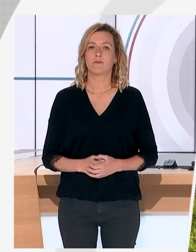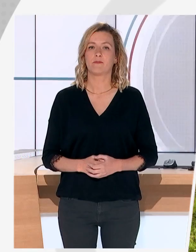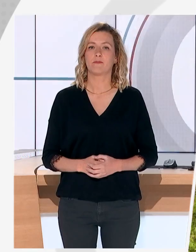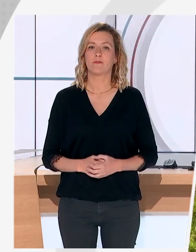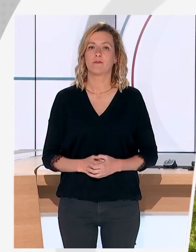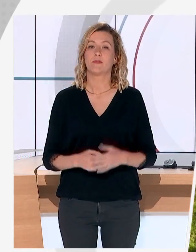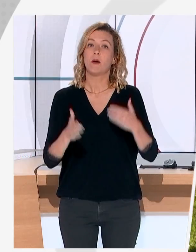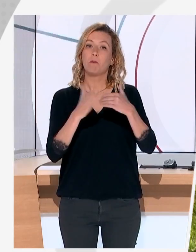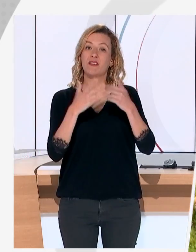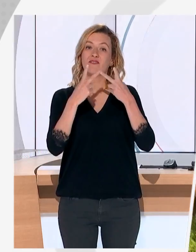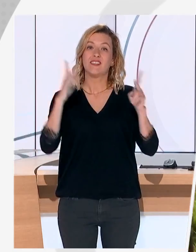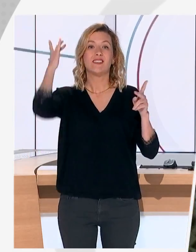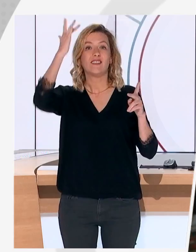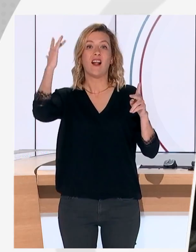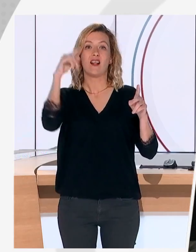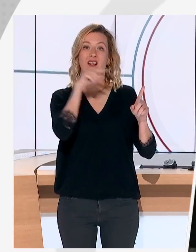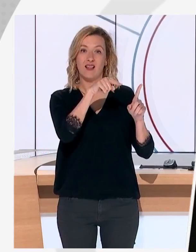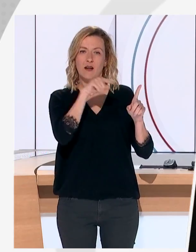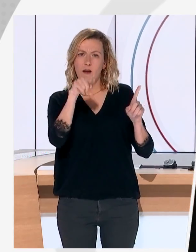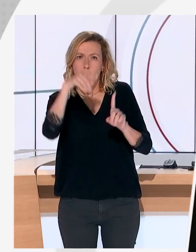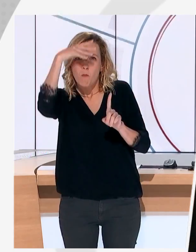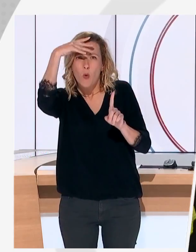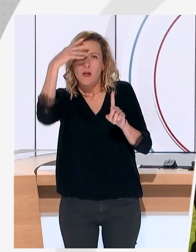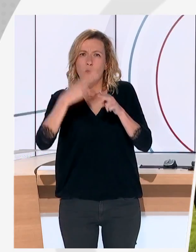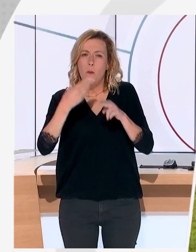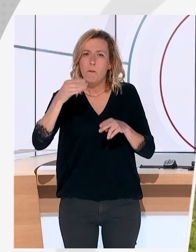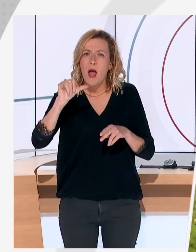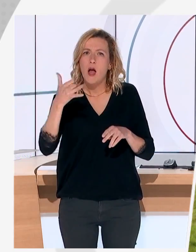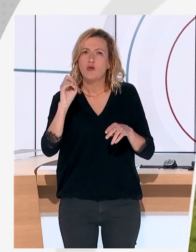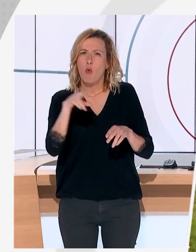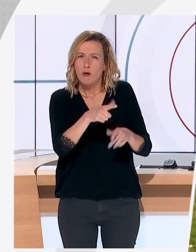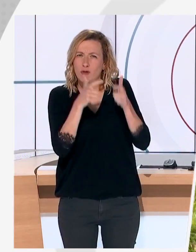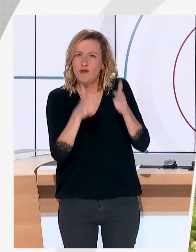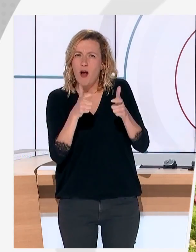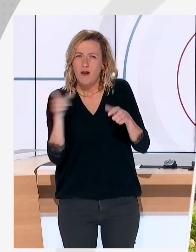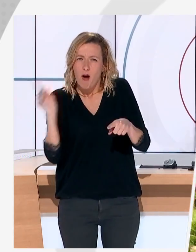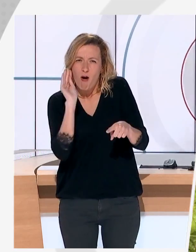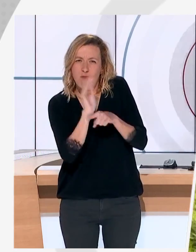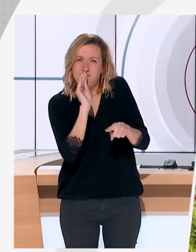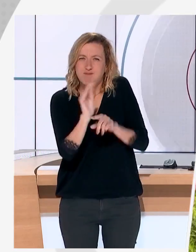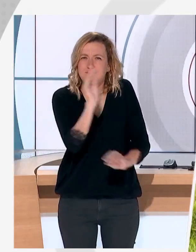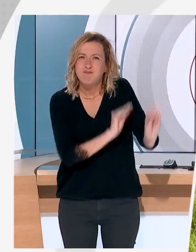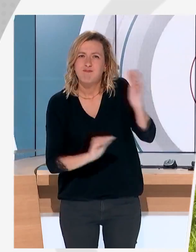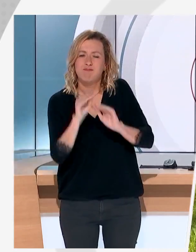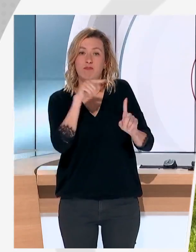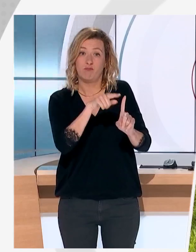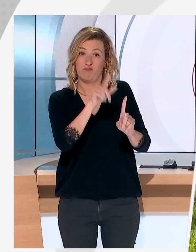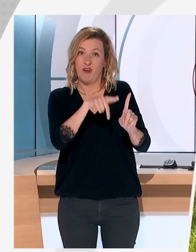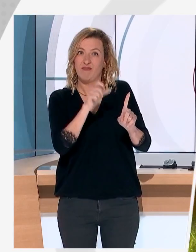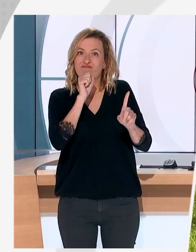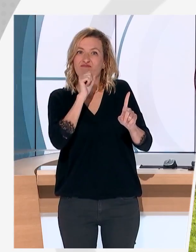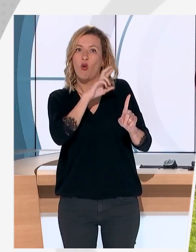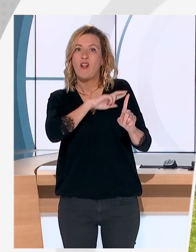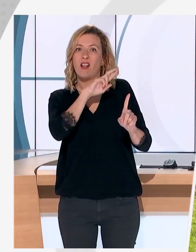Un bon repas et des soins. Major a de la chance. Ce double poney retraité de centre équestre fait partie des